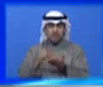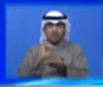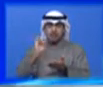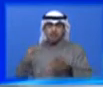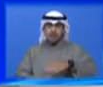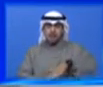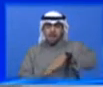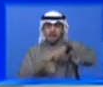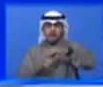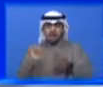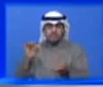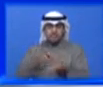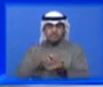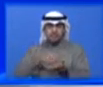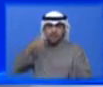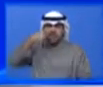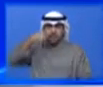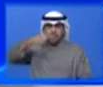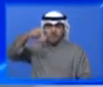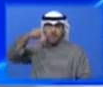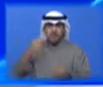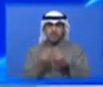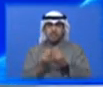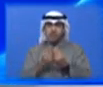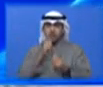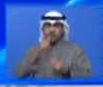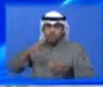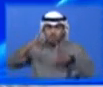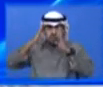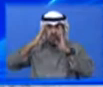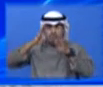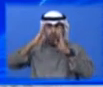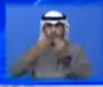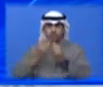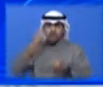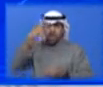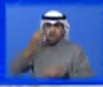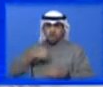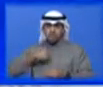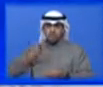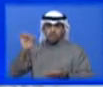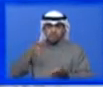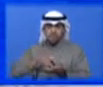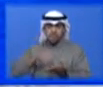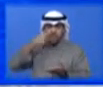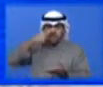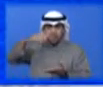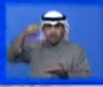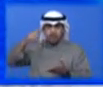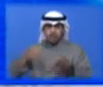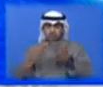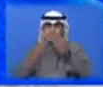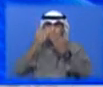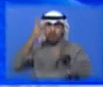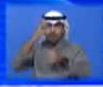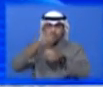أودولياديج ملك مملكة تايلاند الصديقة. ضمنها سموه رعاه الله خالص تهنئة بمناسبة العيد الوطني لبلاده،